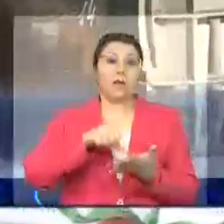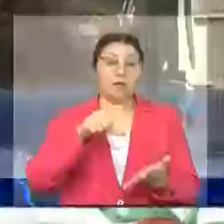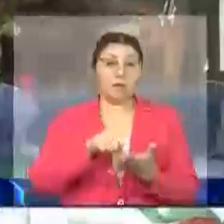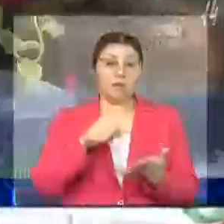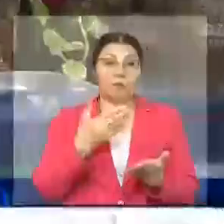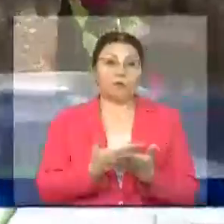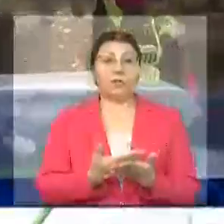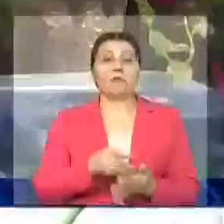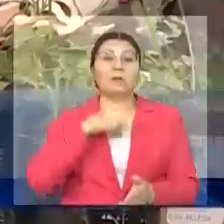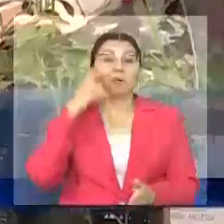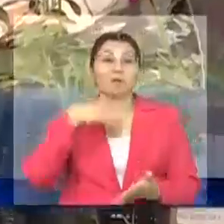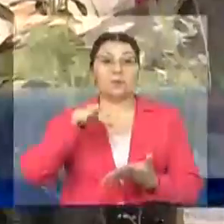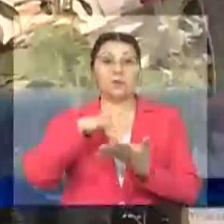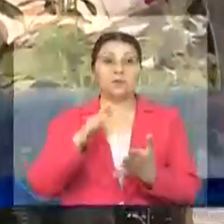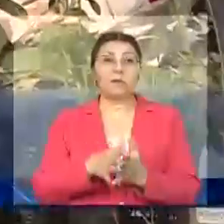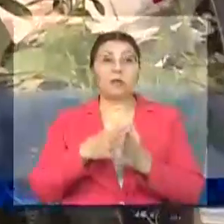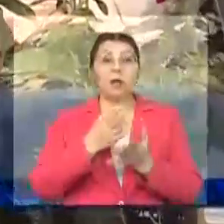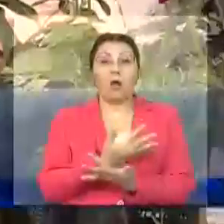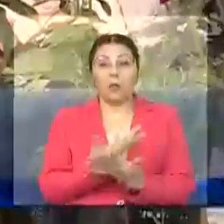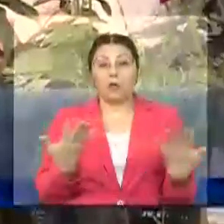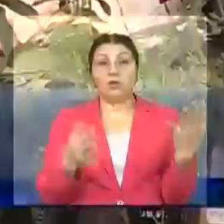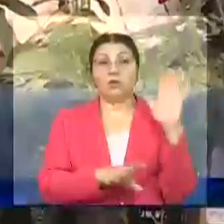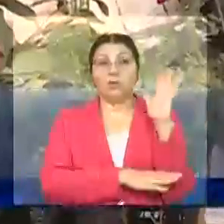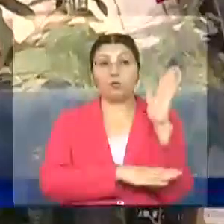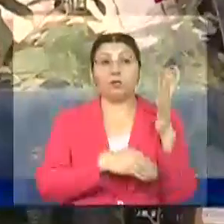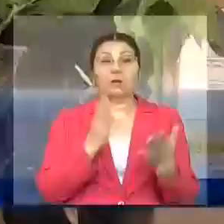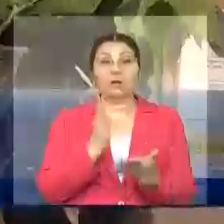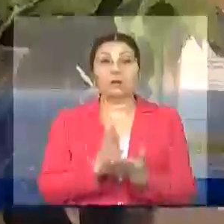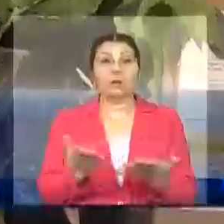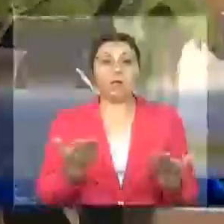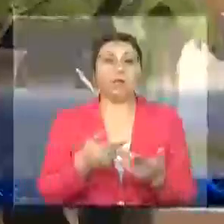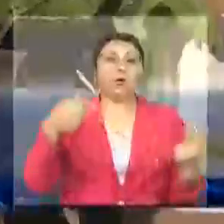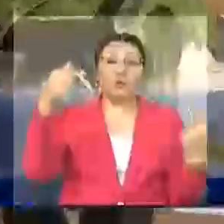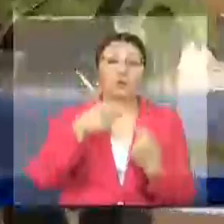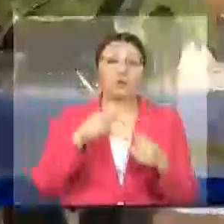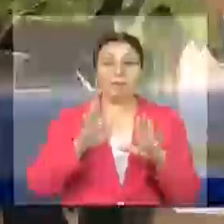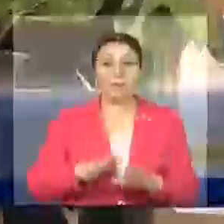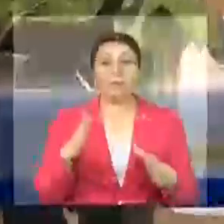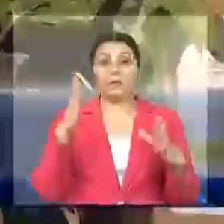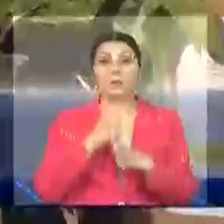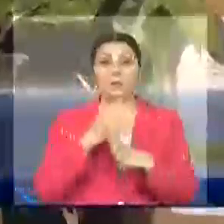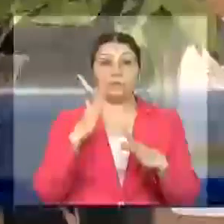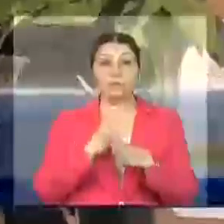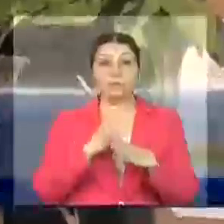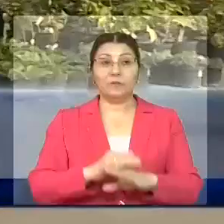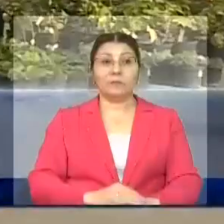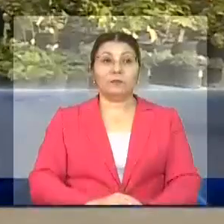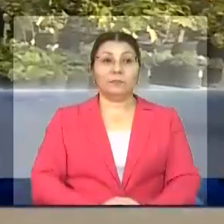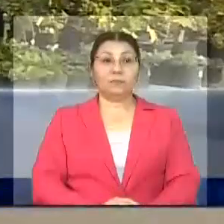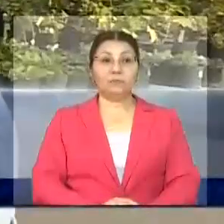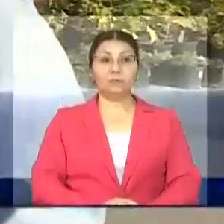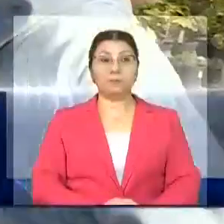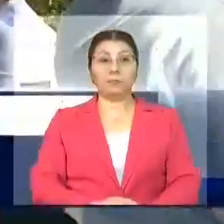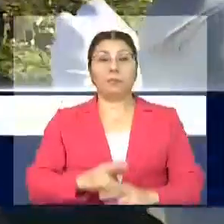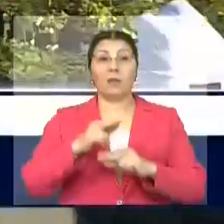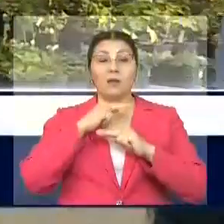города. На ярмарке реализуется большой ассортимент деревьев и кустарников, которые адаптированы к местным климатическим условиям. Вниманию жителей,